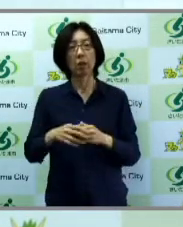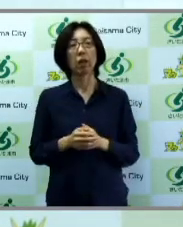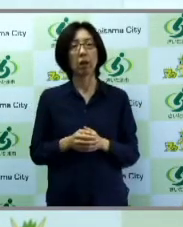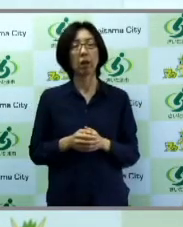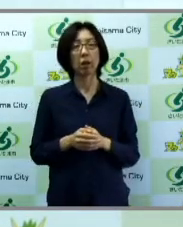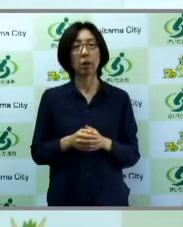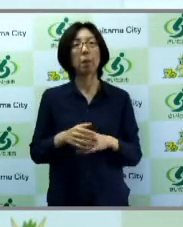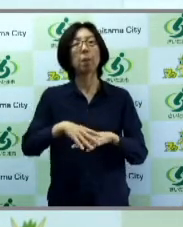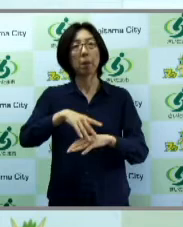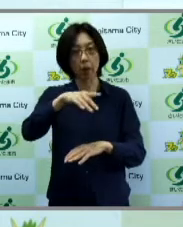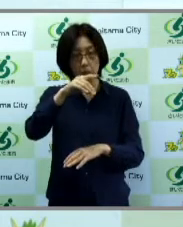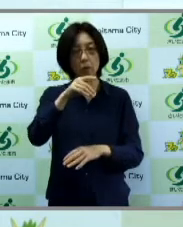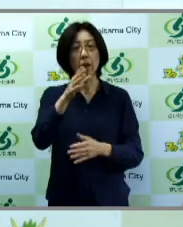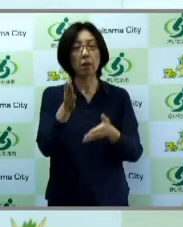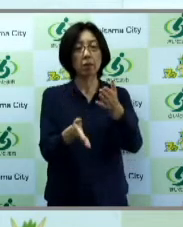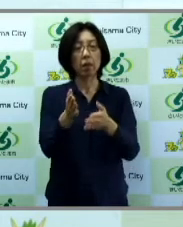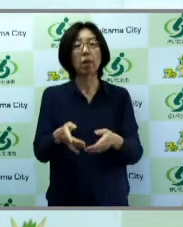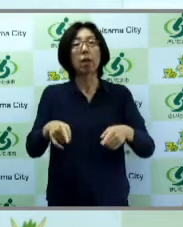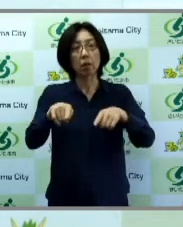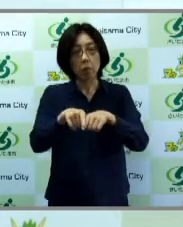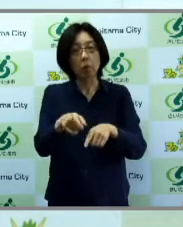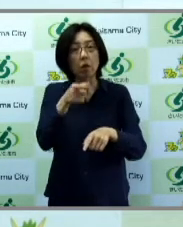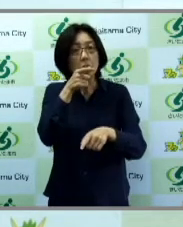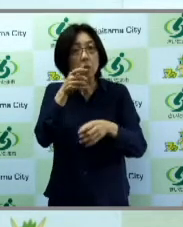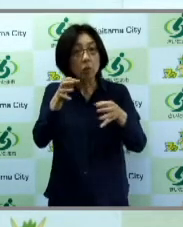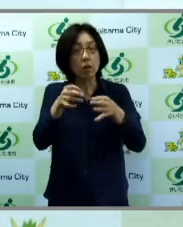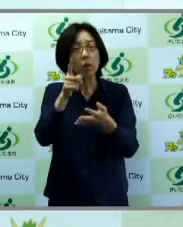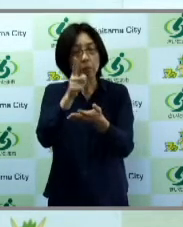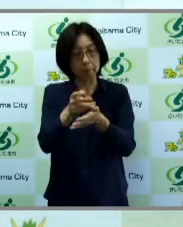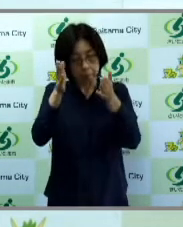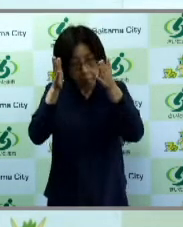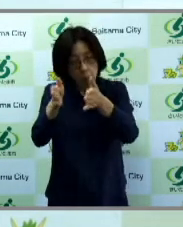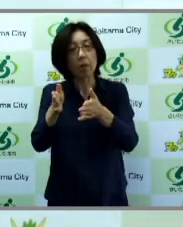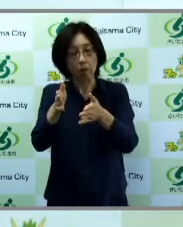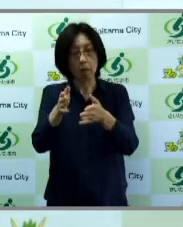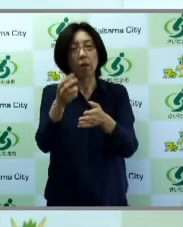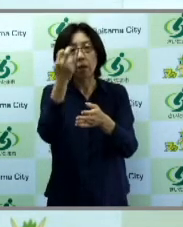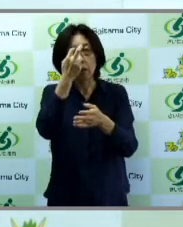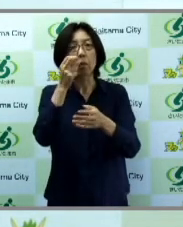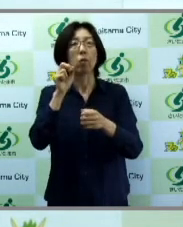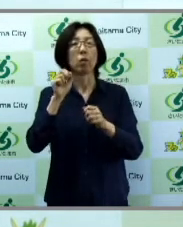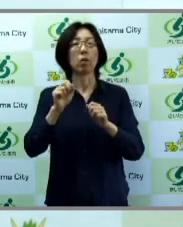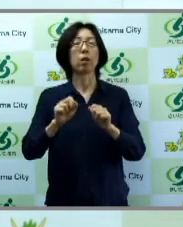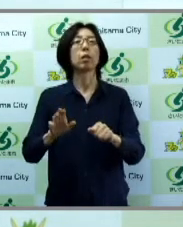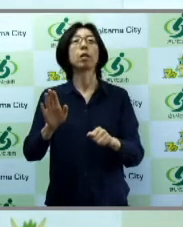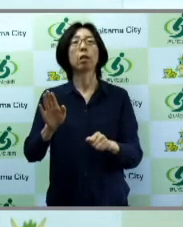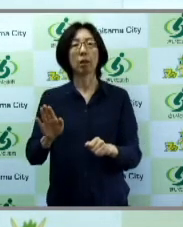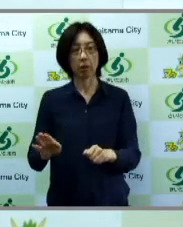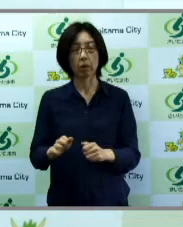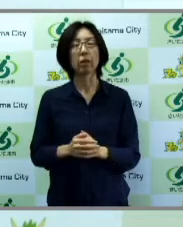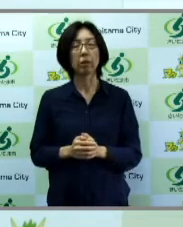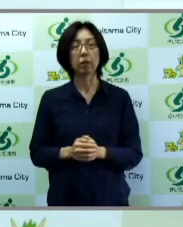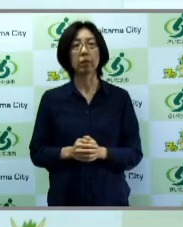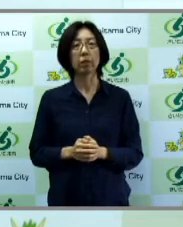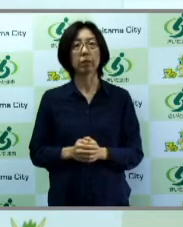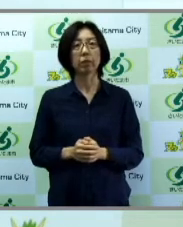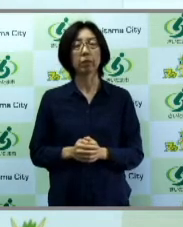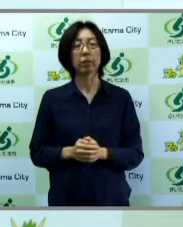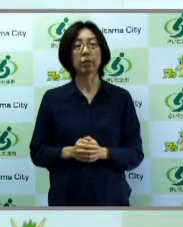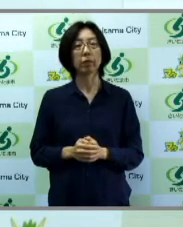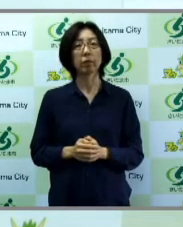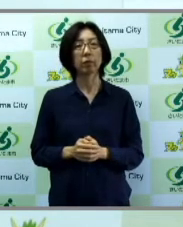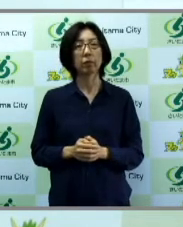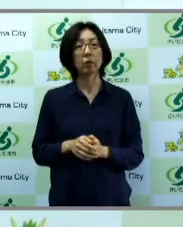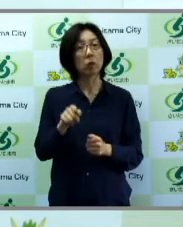ずはしっかりとやるということが大事だと思っております。その上で、その中での発生状況なども踏まえながらです